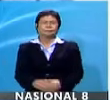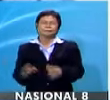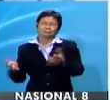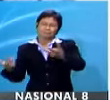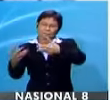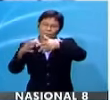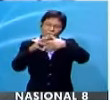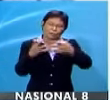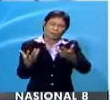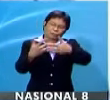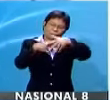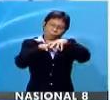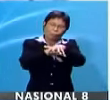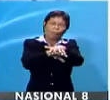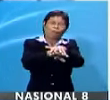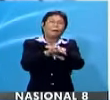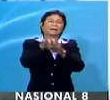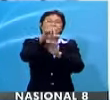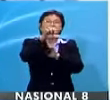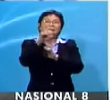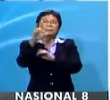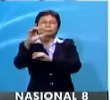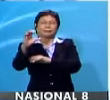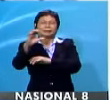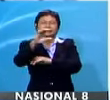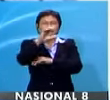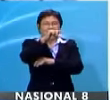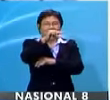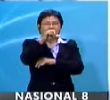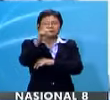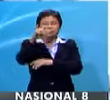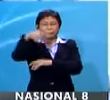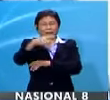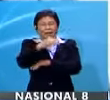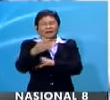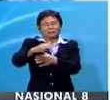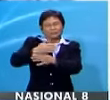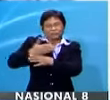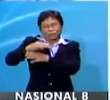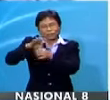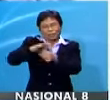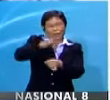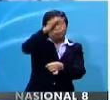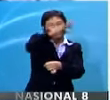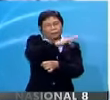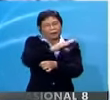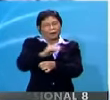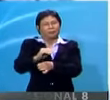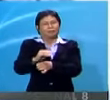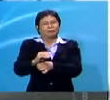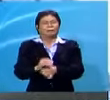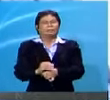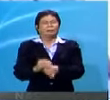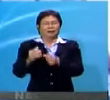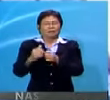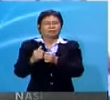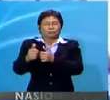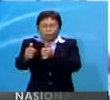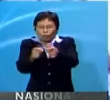and shared aspiration will create an entity capable of competing with the world